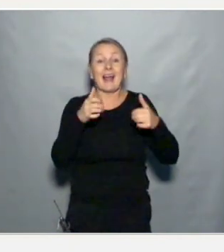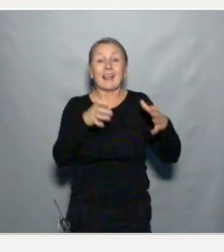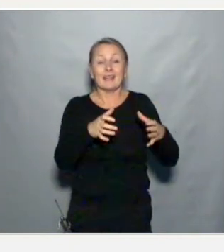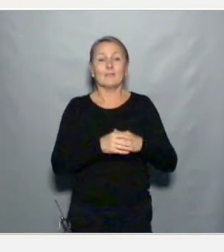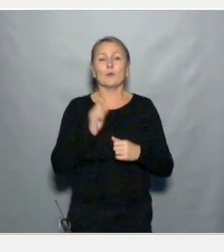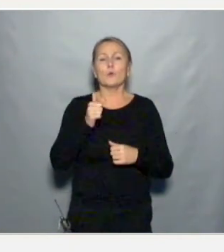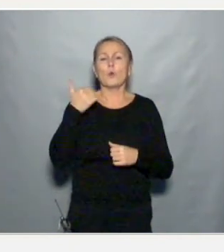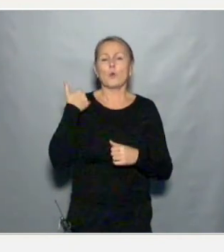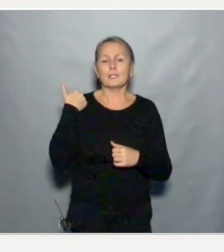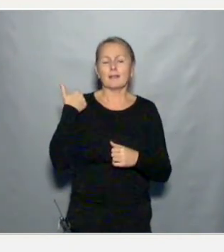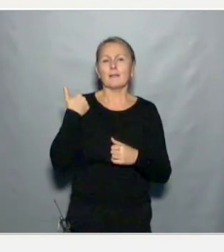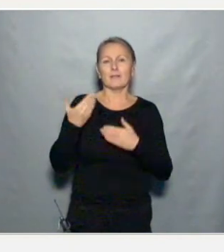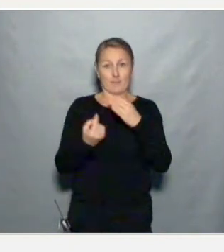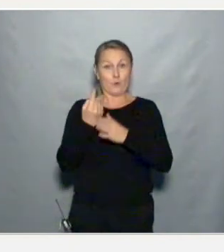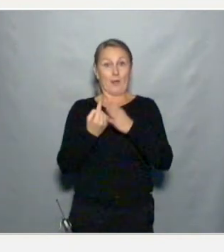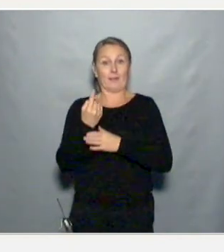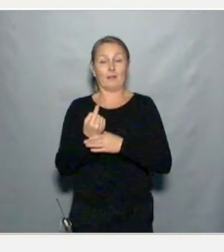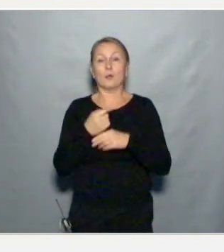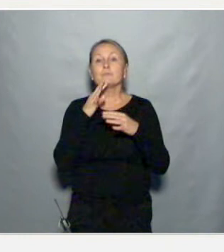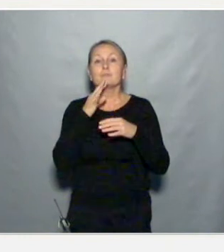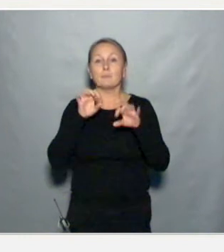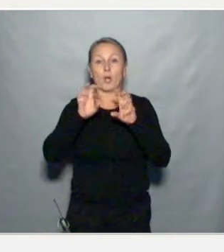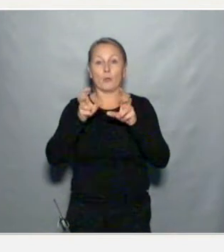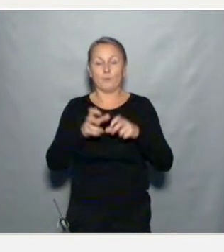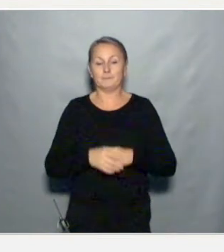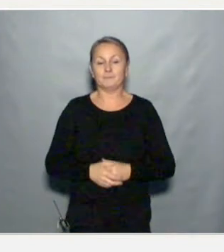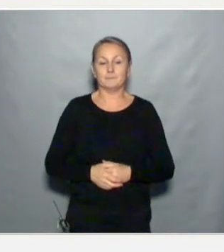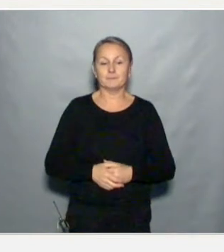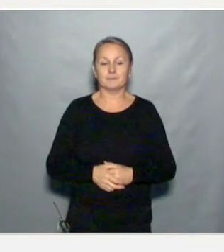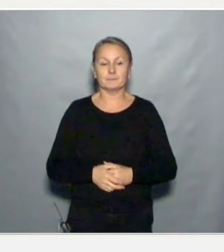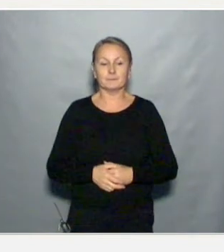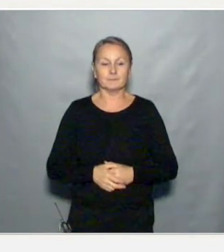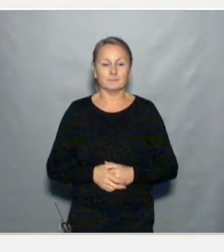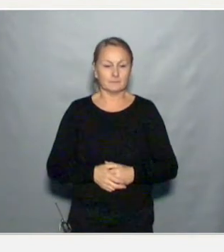för några år sedan fick jag möjlighet att göra det. Ja.